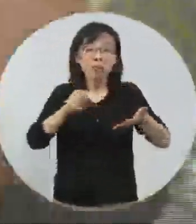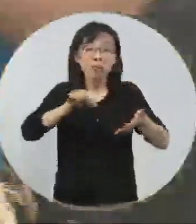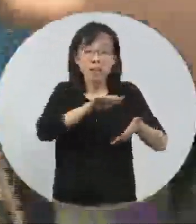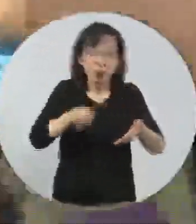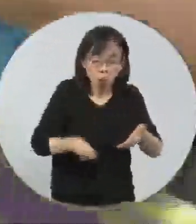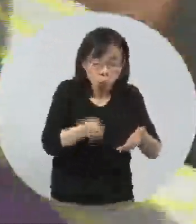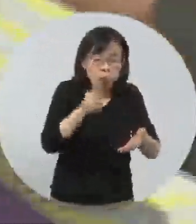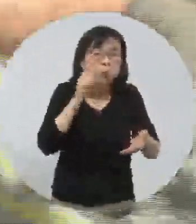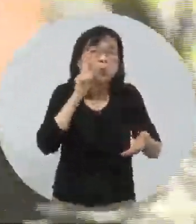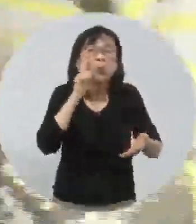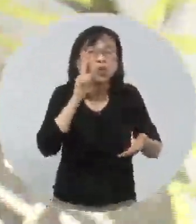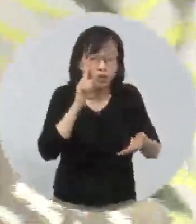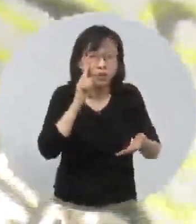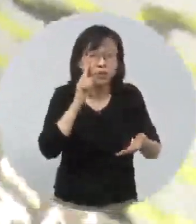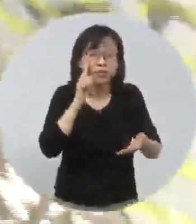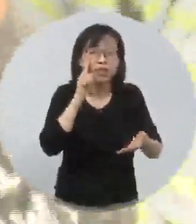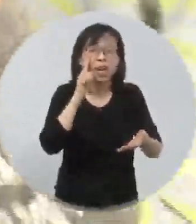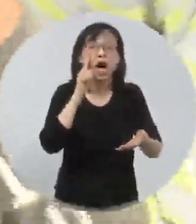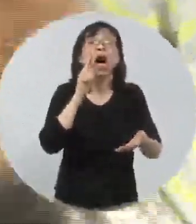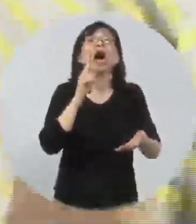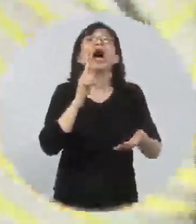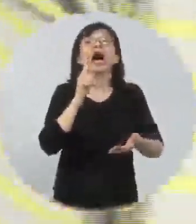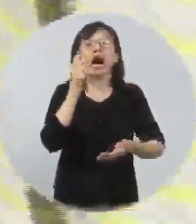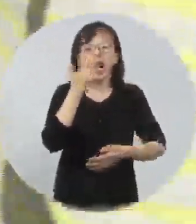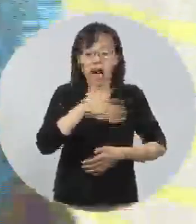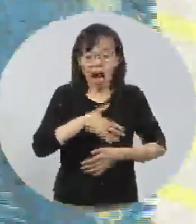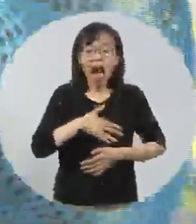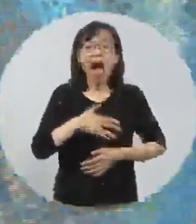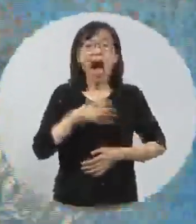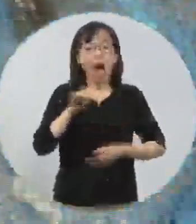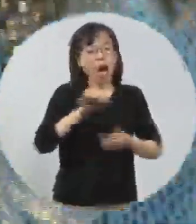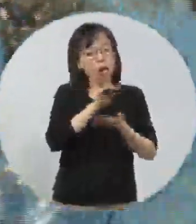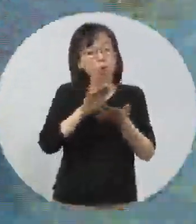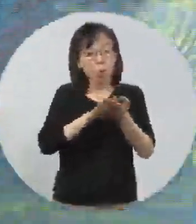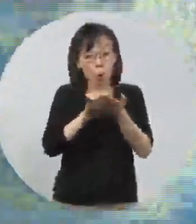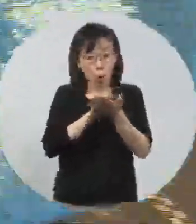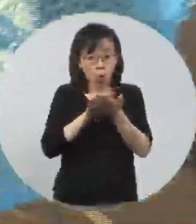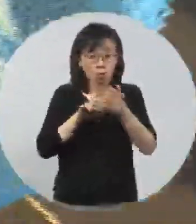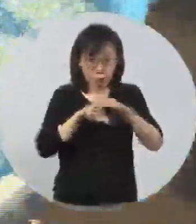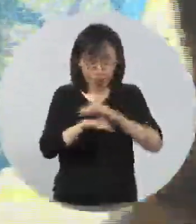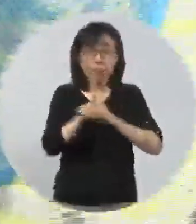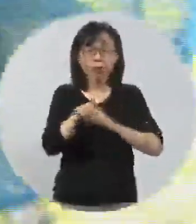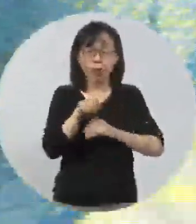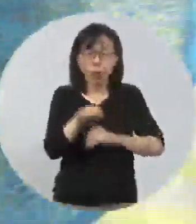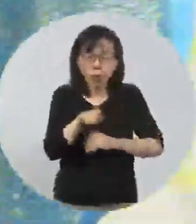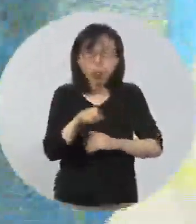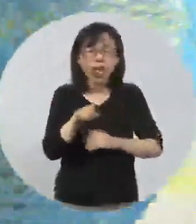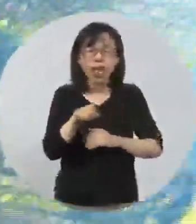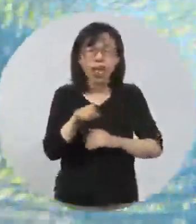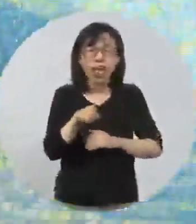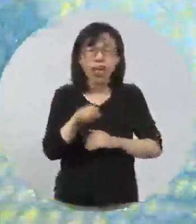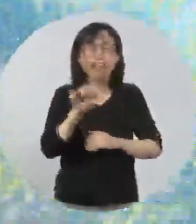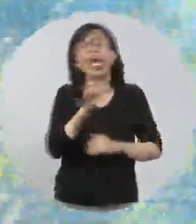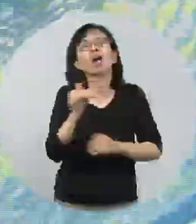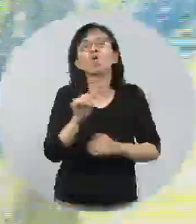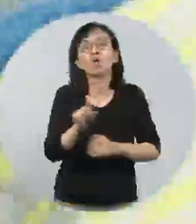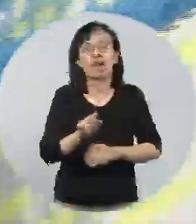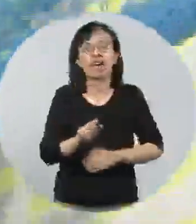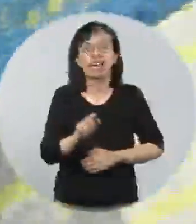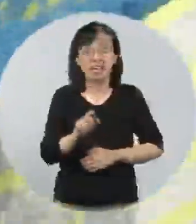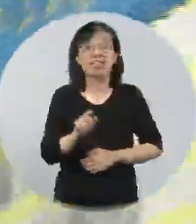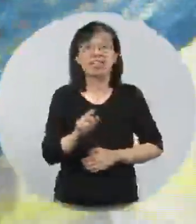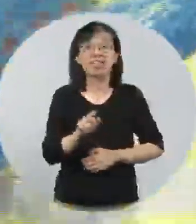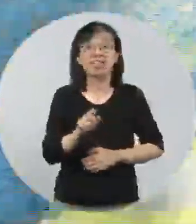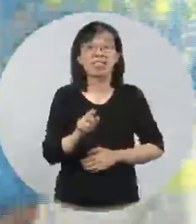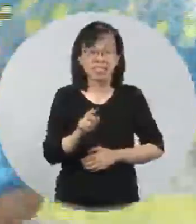と、 あ、泥の中にすぐ埋まっちゃうんですよね。 これです、これヤゴです。 撮影した5